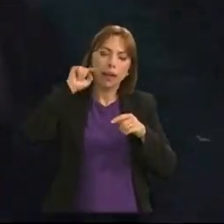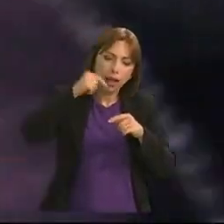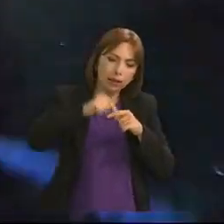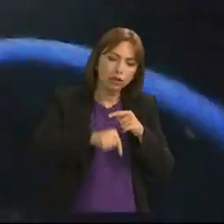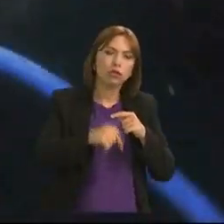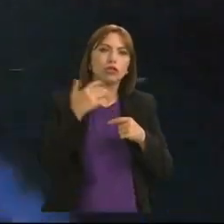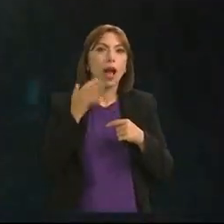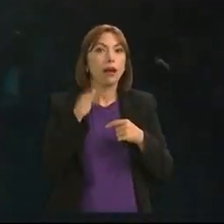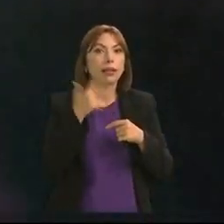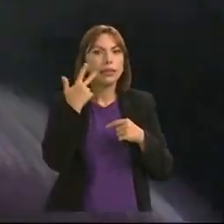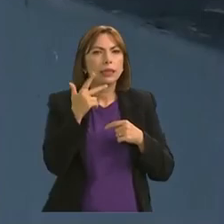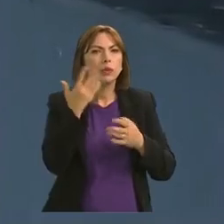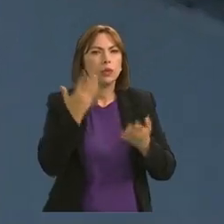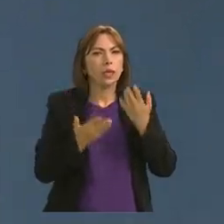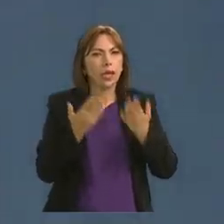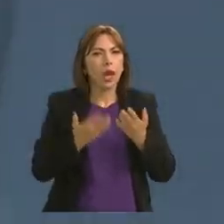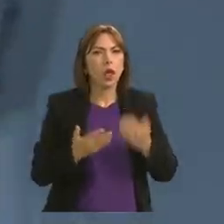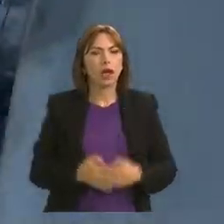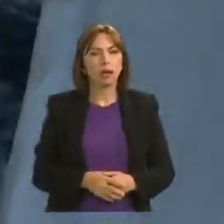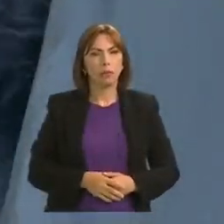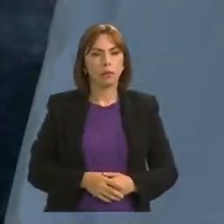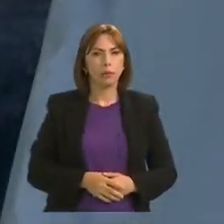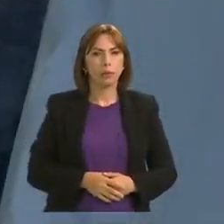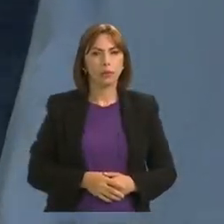cântărește 300 de kilograme.